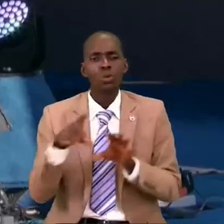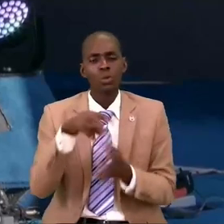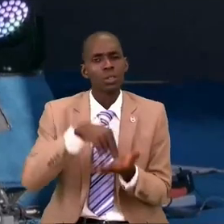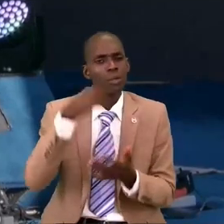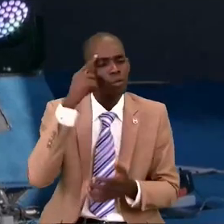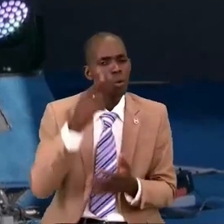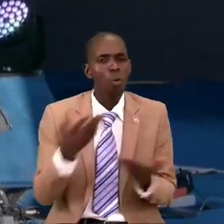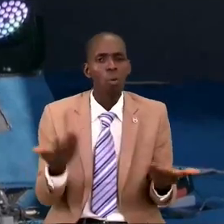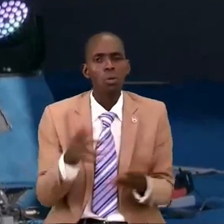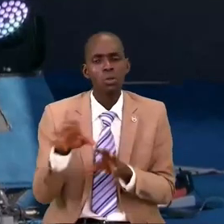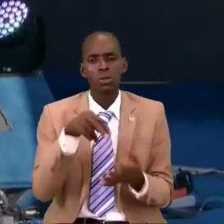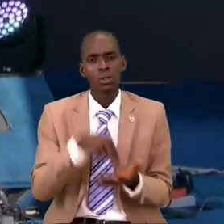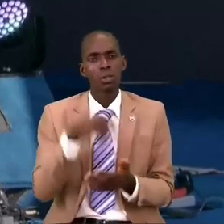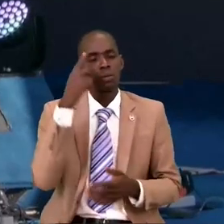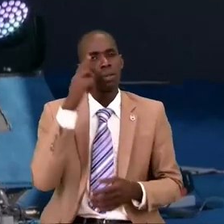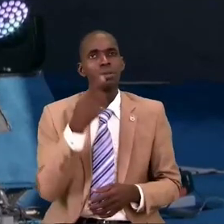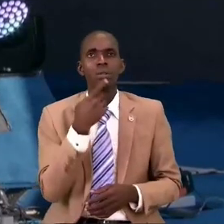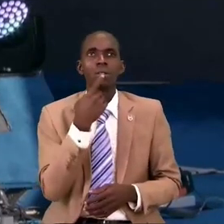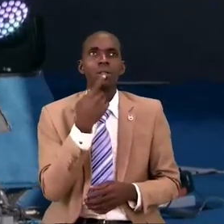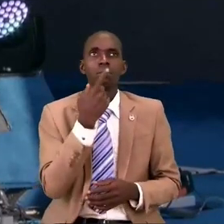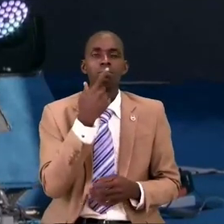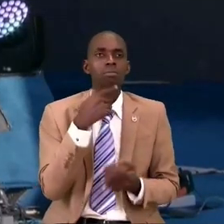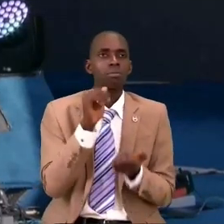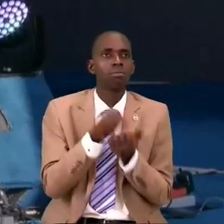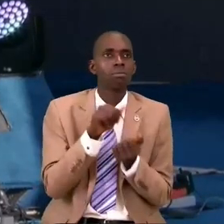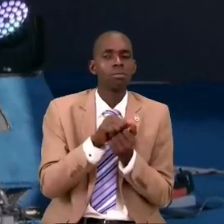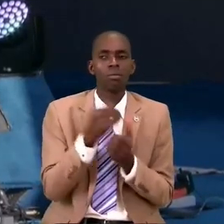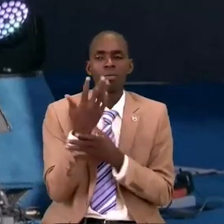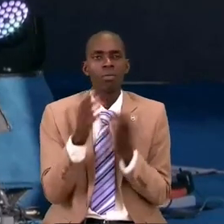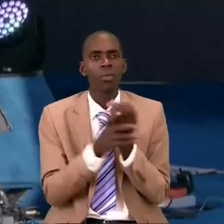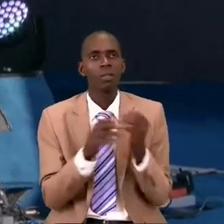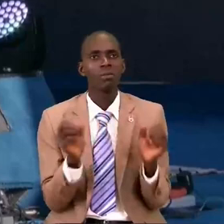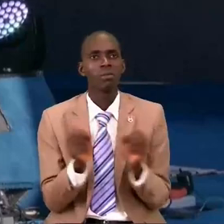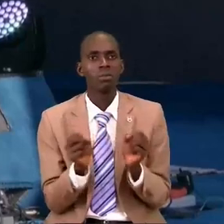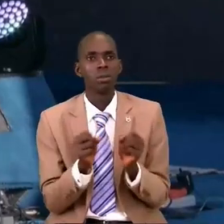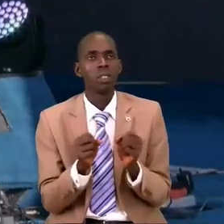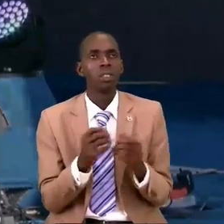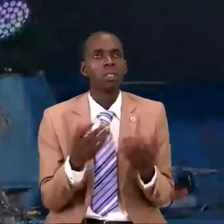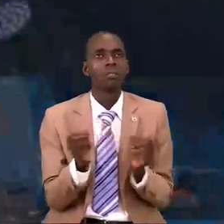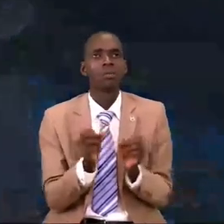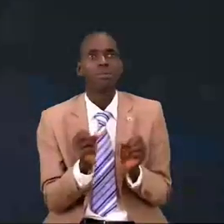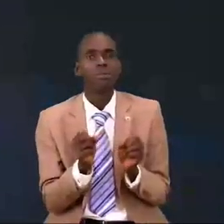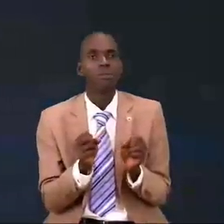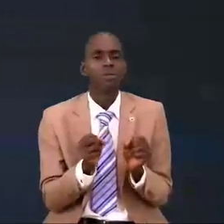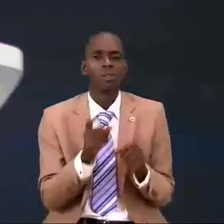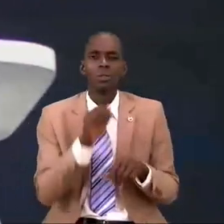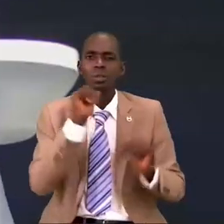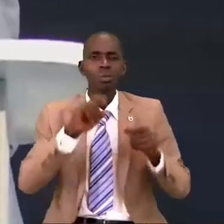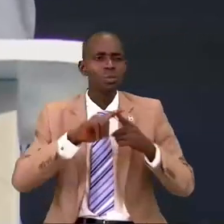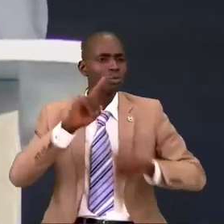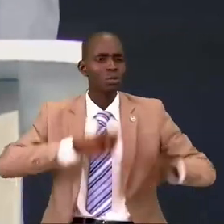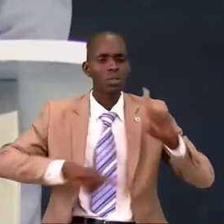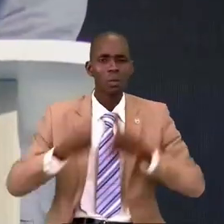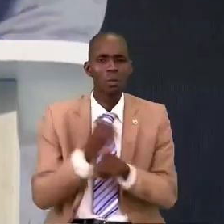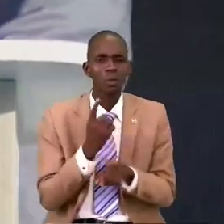et tu, instantanément, tu deviens bègue. Pourquoi ne pas dire, oui, j'appartiens à Christ. Il est mort pour